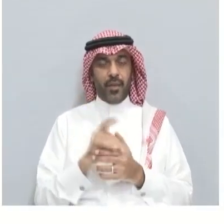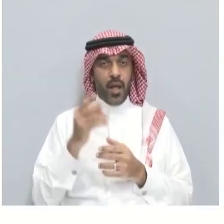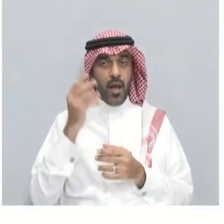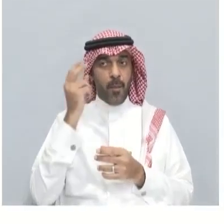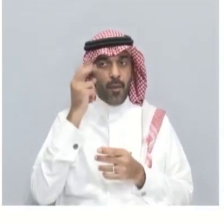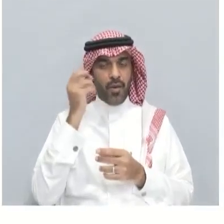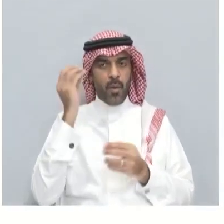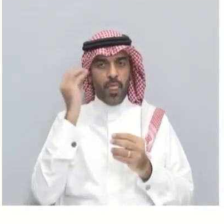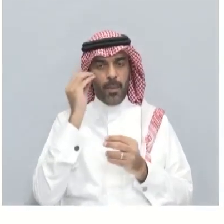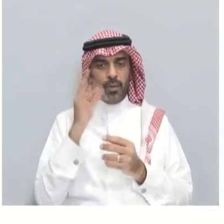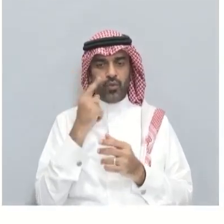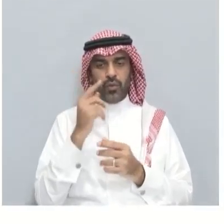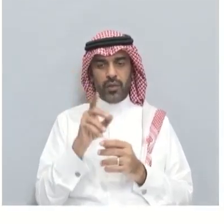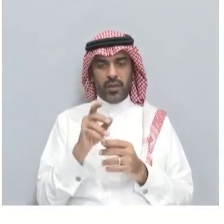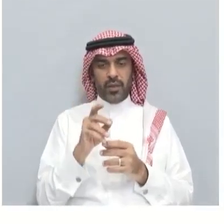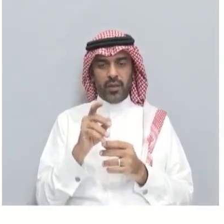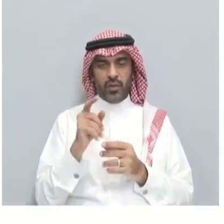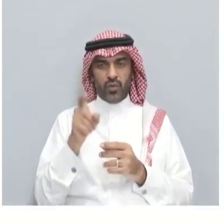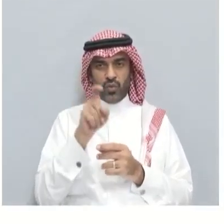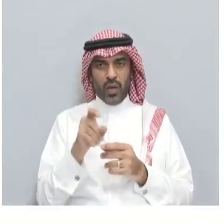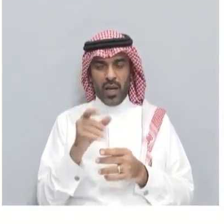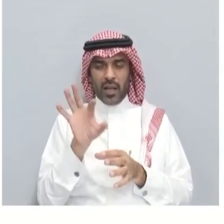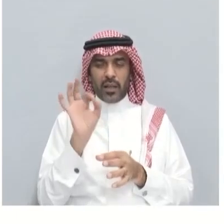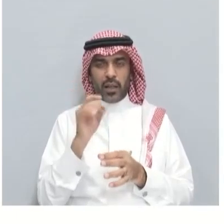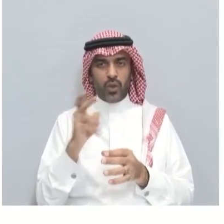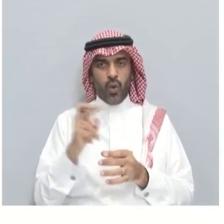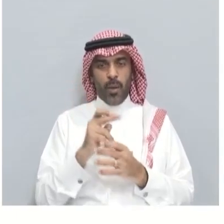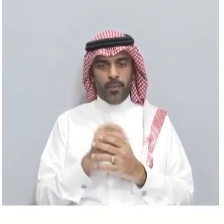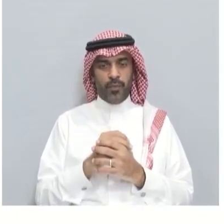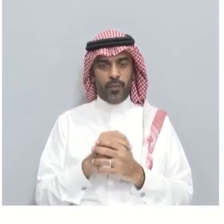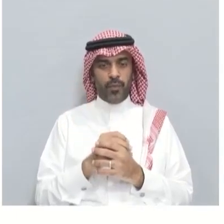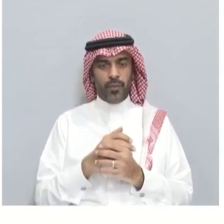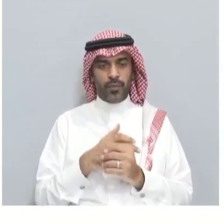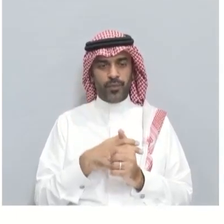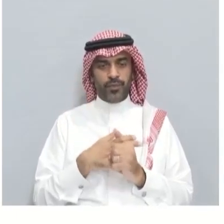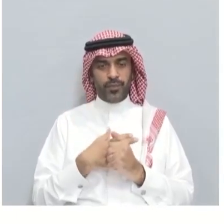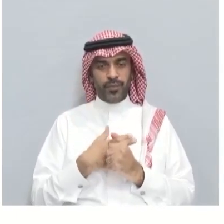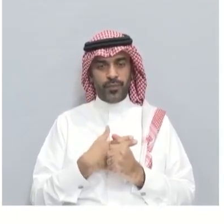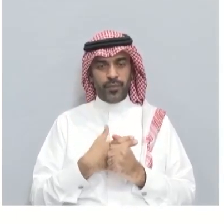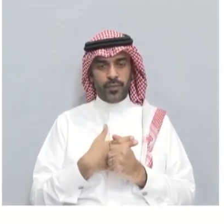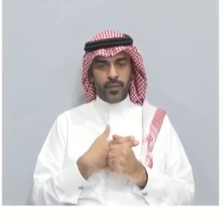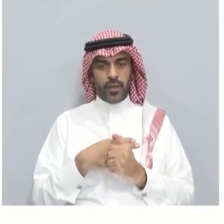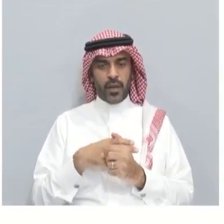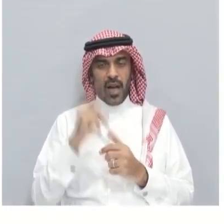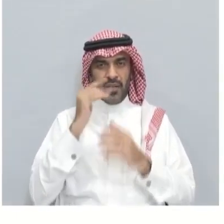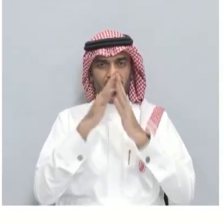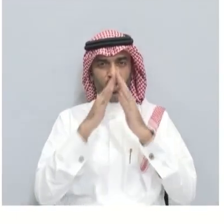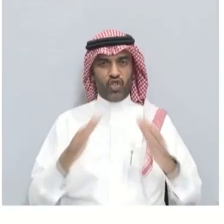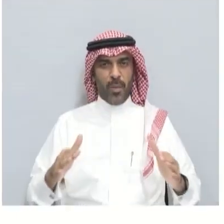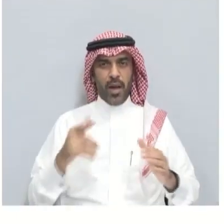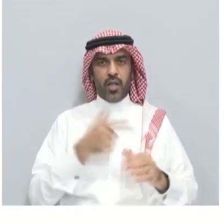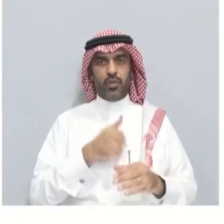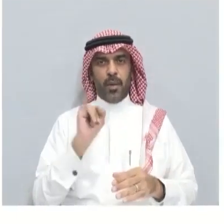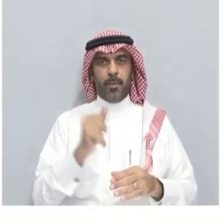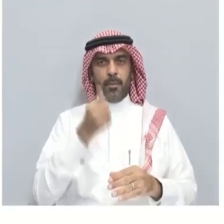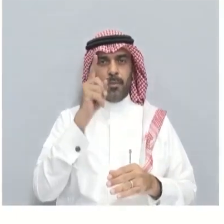اختر الاجابه الصحيحه اي انواع حركات حدود الصفائح كونت بركان جبل مار الدرعي لما نتكلم عن